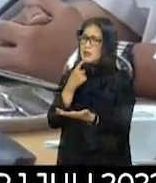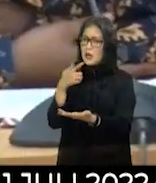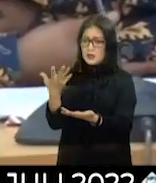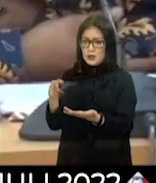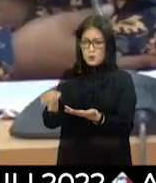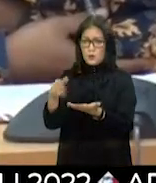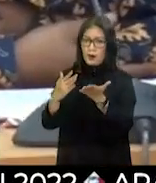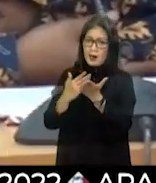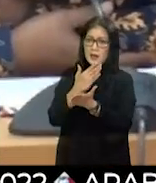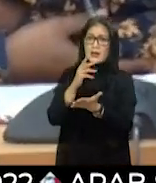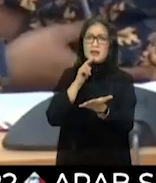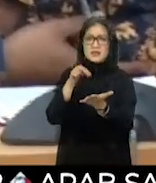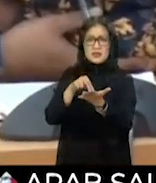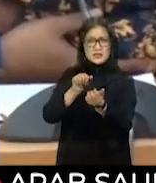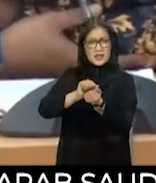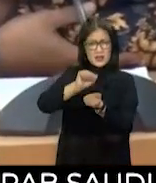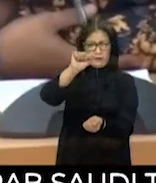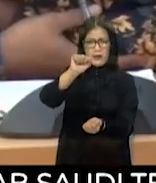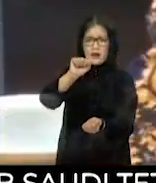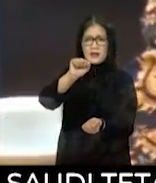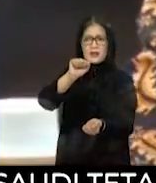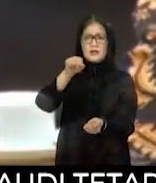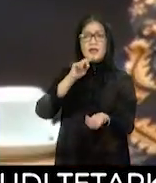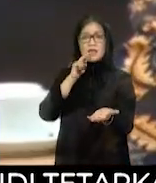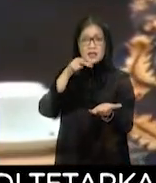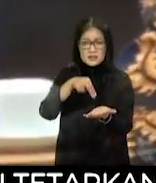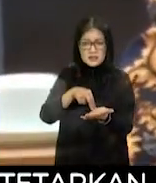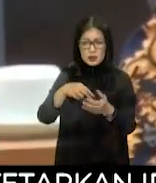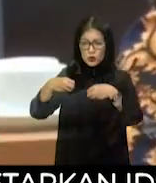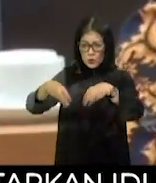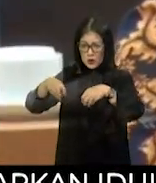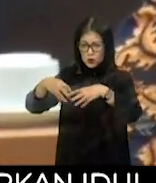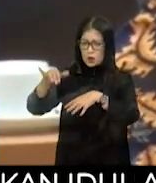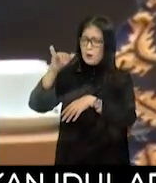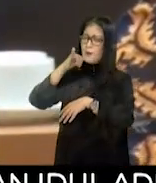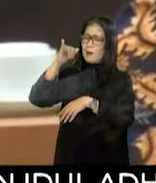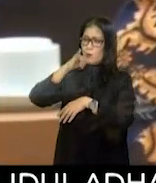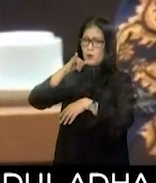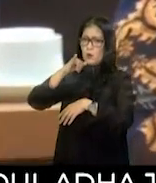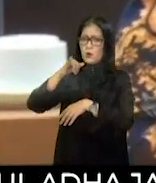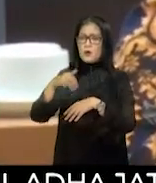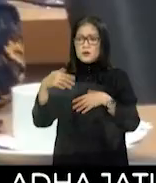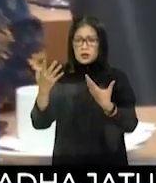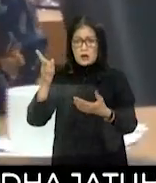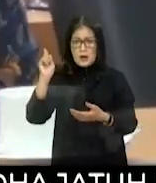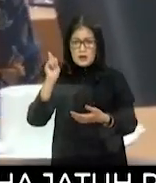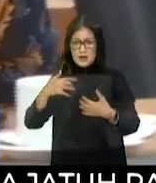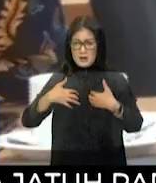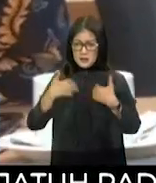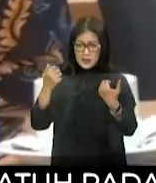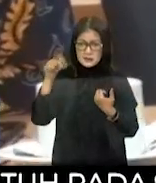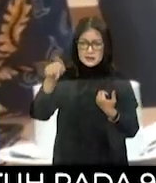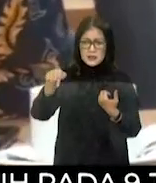pelanggaran izin sertifikat layak fungsi atau srf serta izin penjualan minuman keras menanggapi keduanya yang ditimbulkan akibat beredarnya